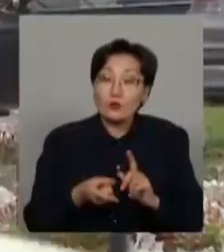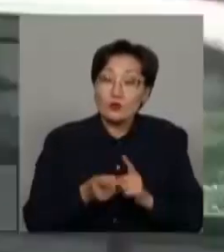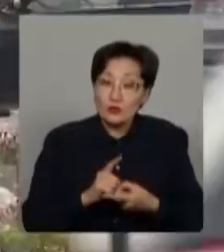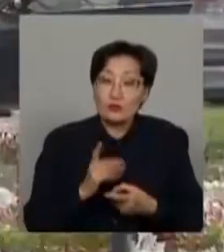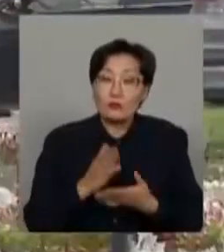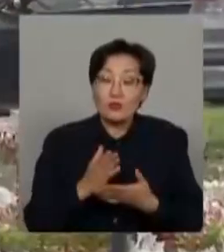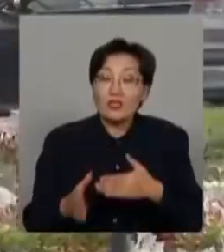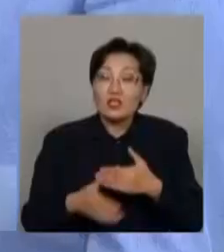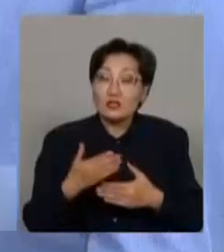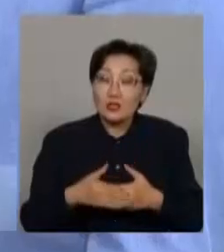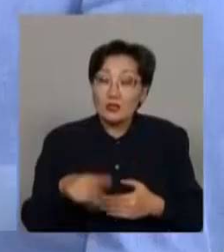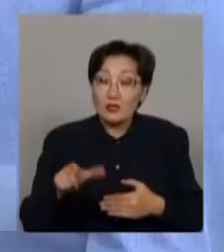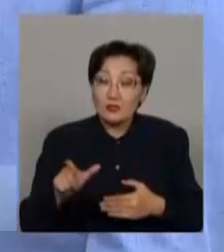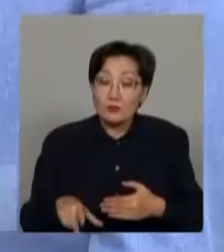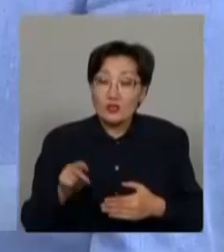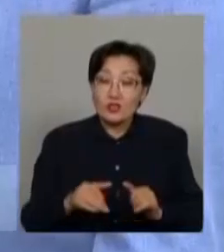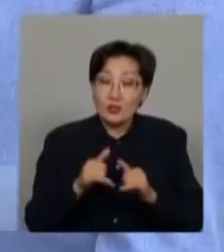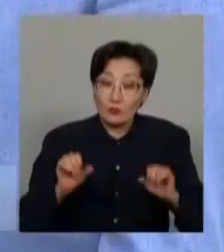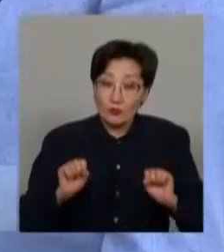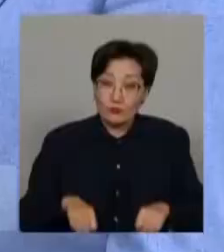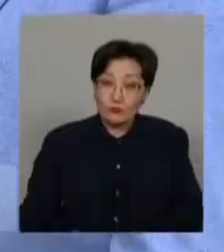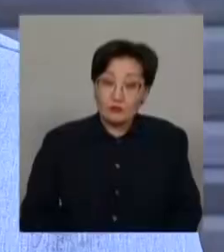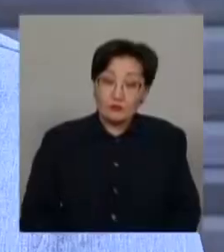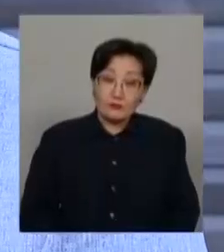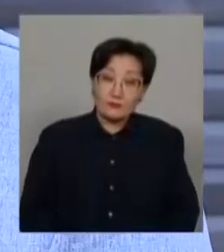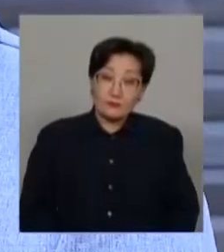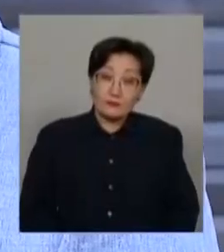болып, жазаға тартылатындар саны артуы бек мүмкін дейді.